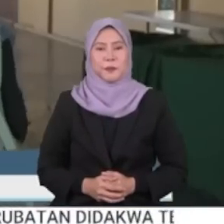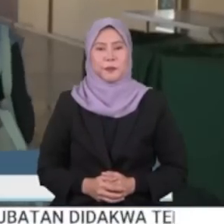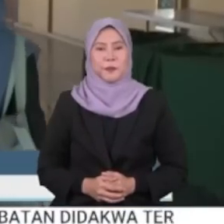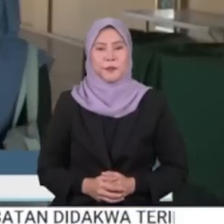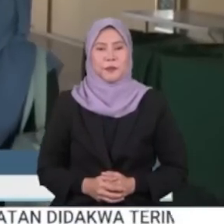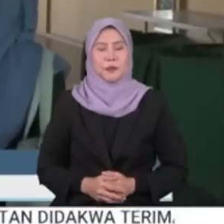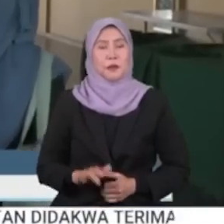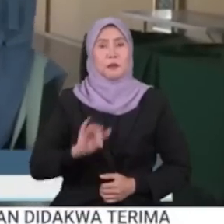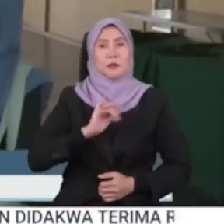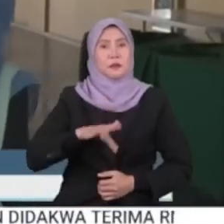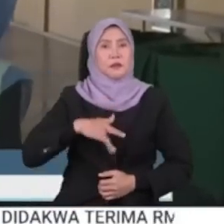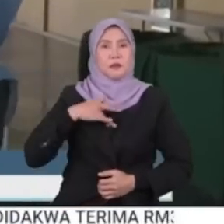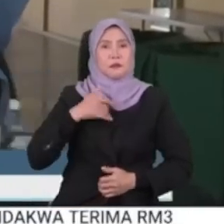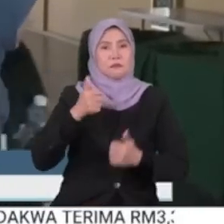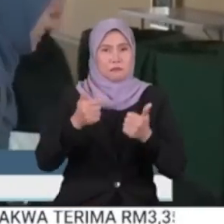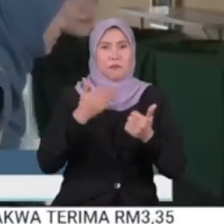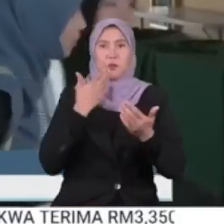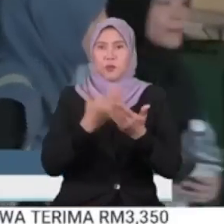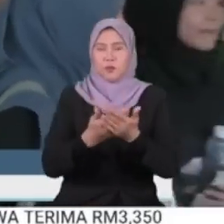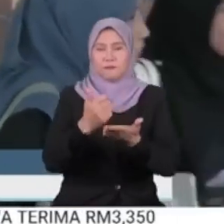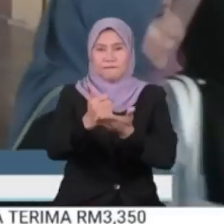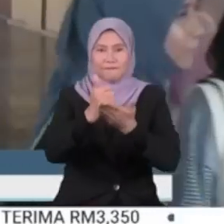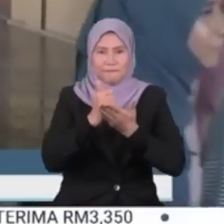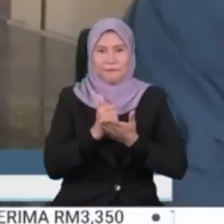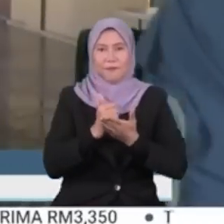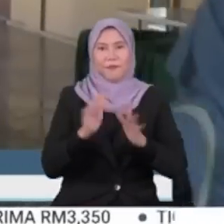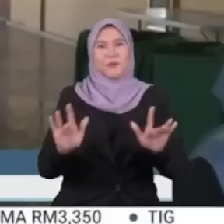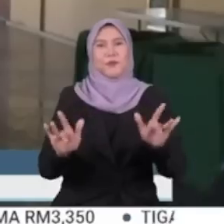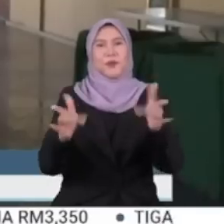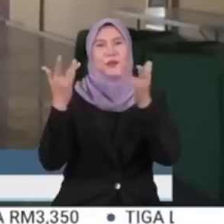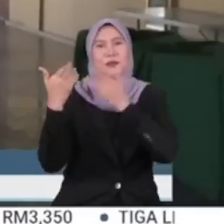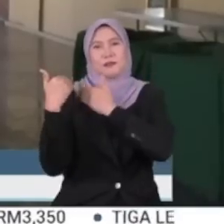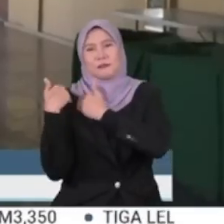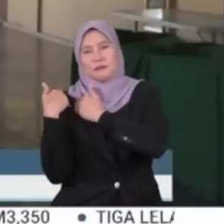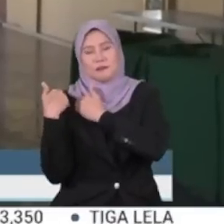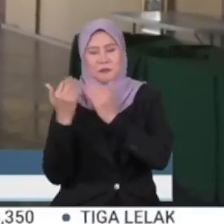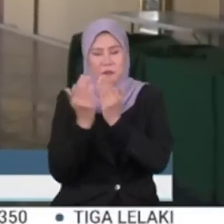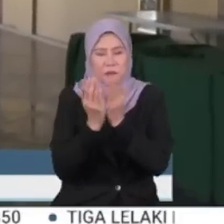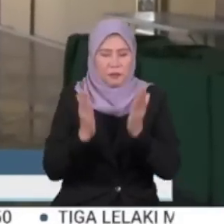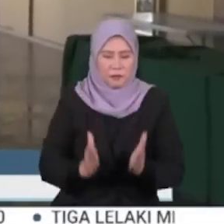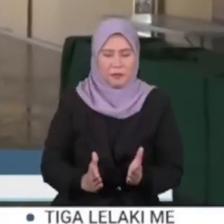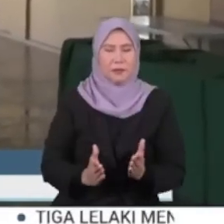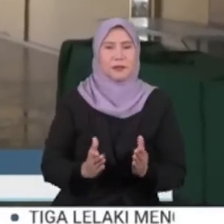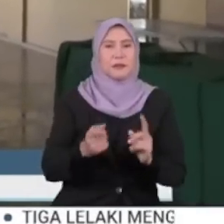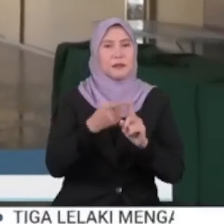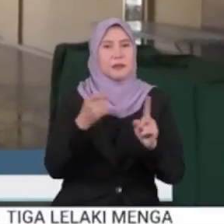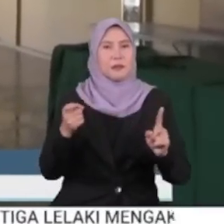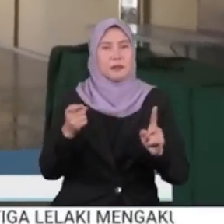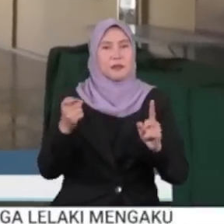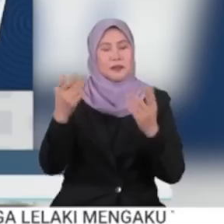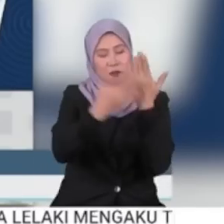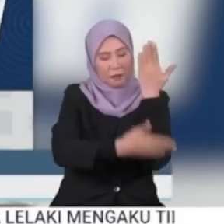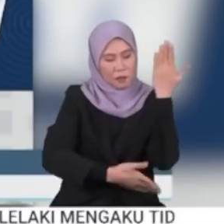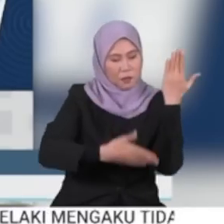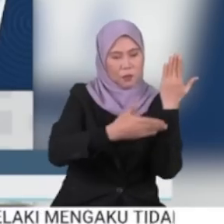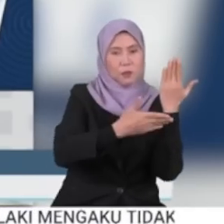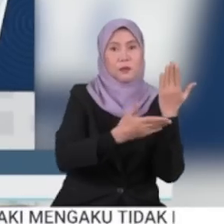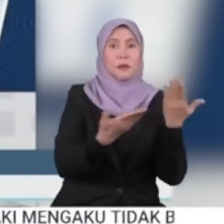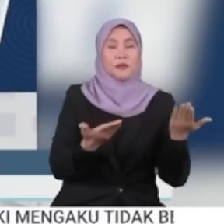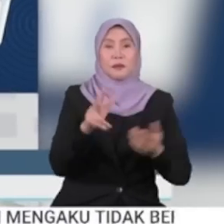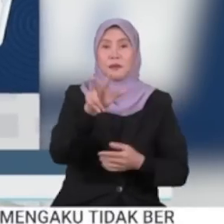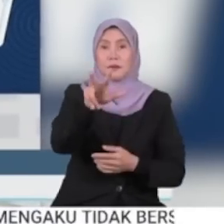Saya rasa memang sangat-sangat membantu dan meringankan beban pelajar-pelajar yang terutamanya daripada Semenanjung.